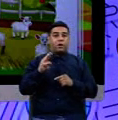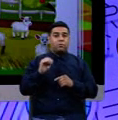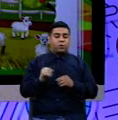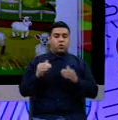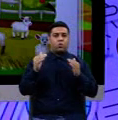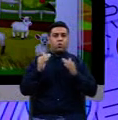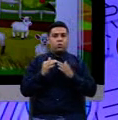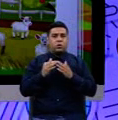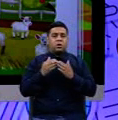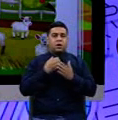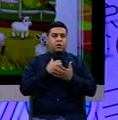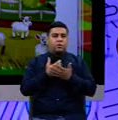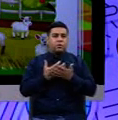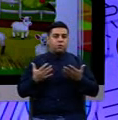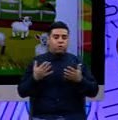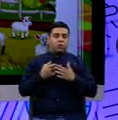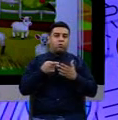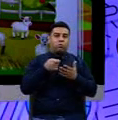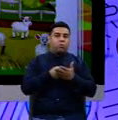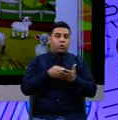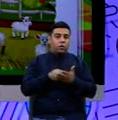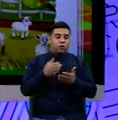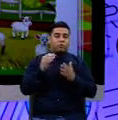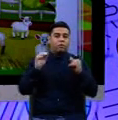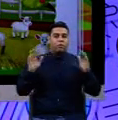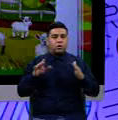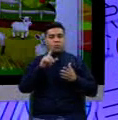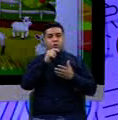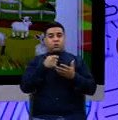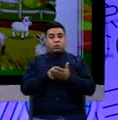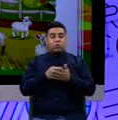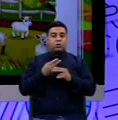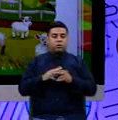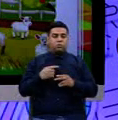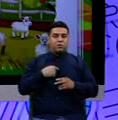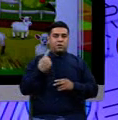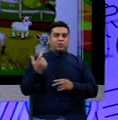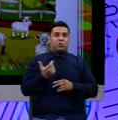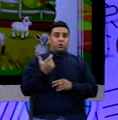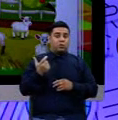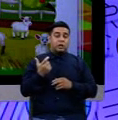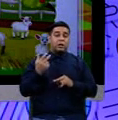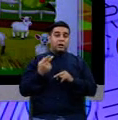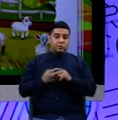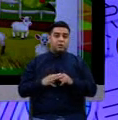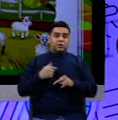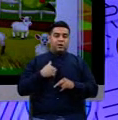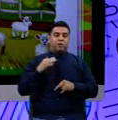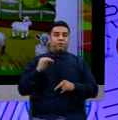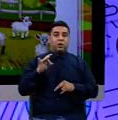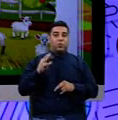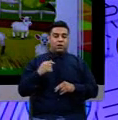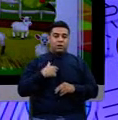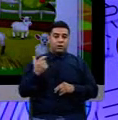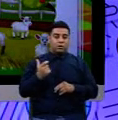uy hayvonlari, parrandalar boqiladi. U esa bir insonga tegishli, ya'ni fermerga.